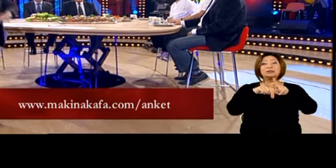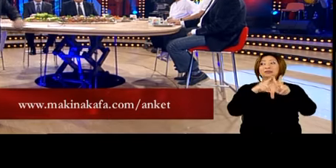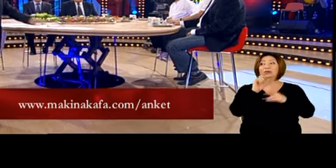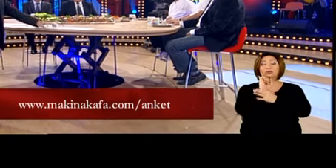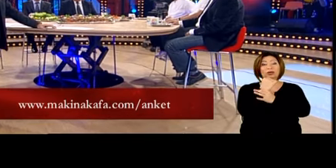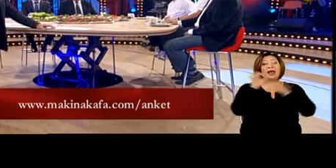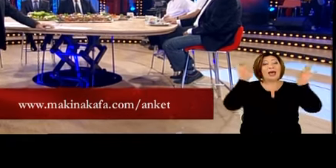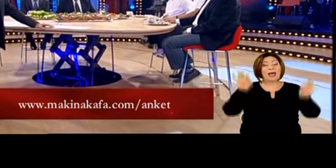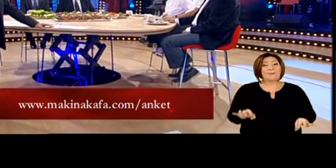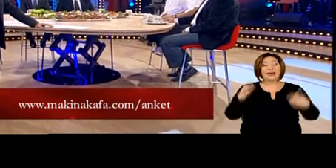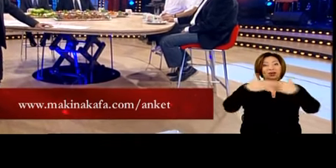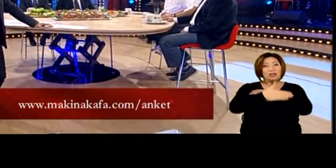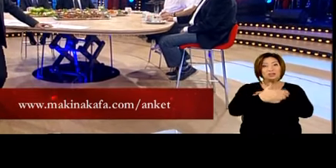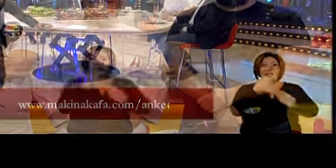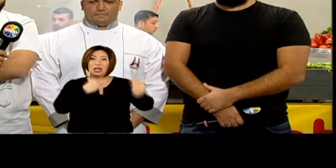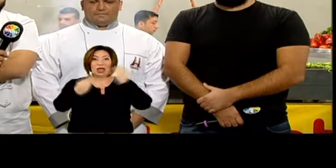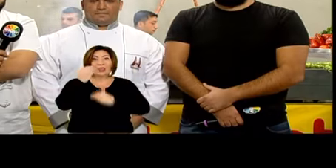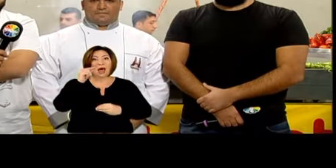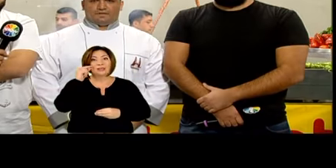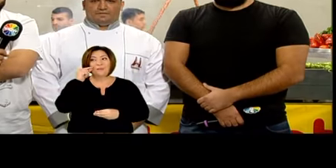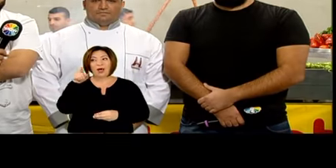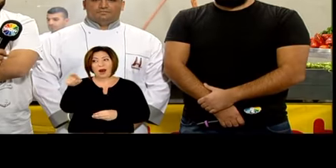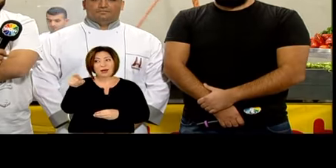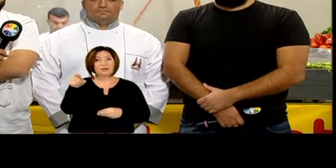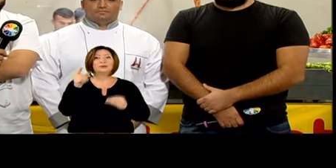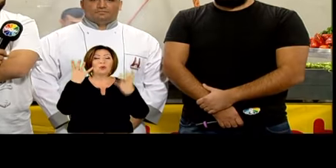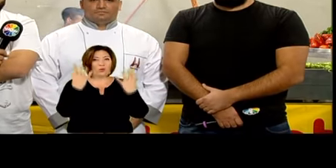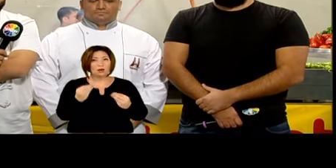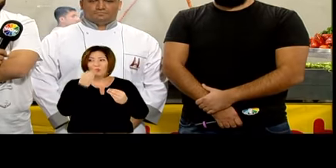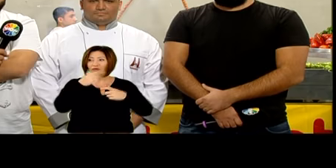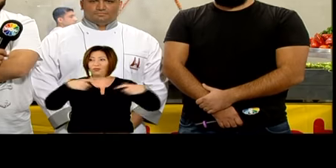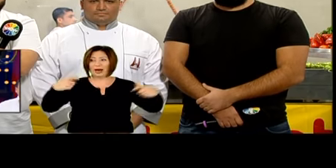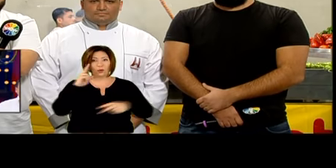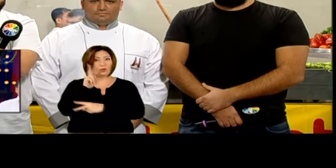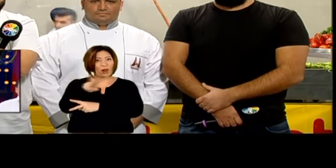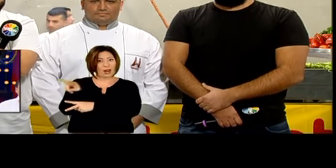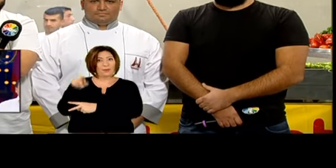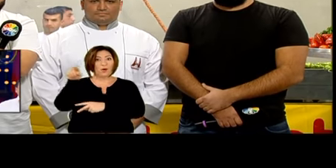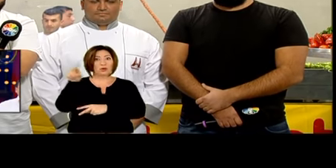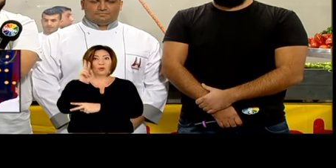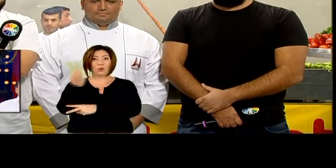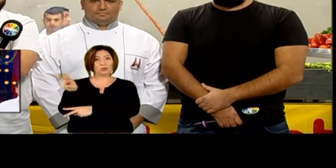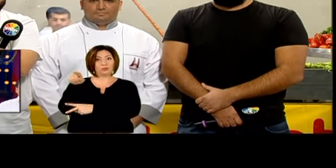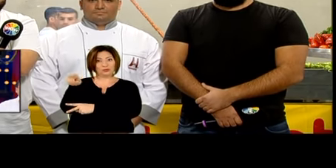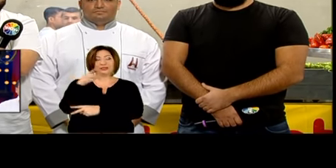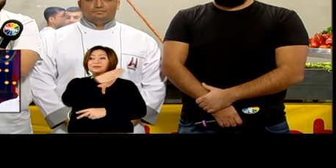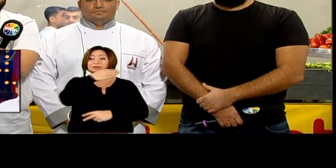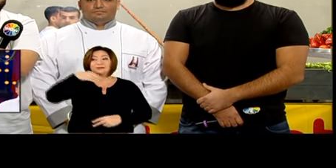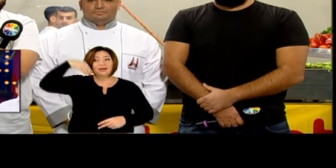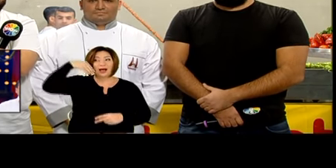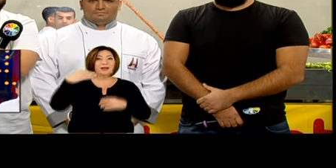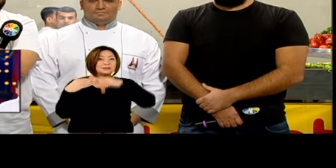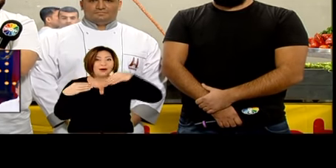hemen gece yiyen adamlar eşliğinde kurduğu mutfağı görelim. Orada gördüğünüz sakallı